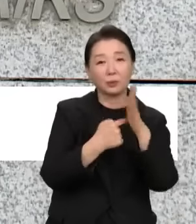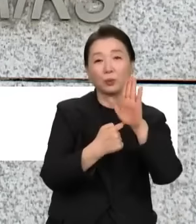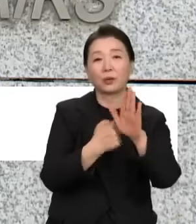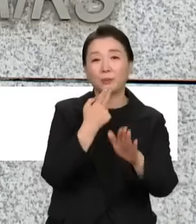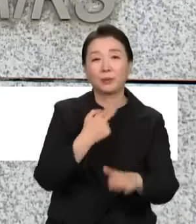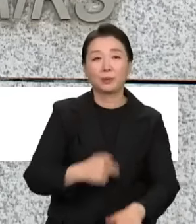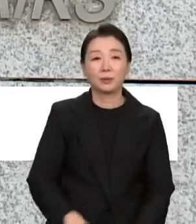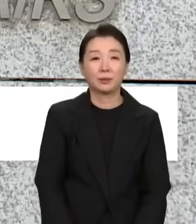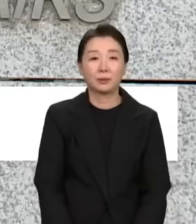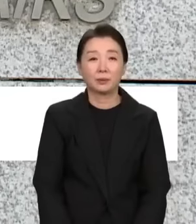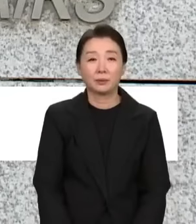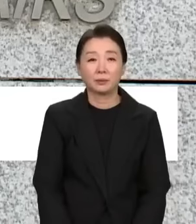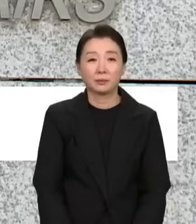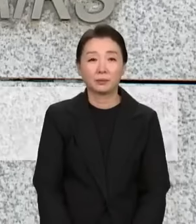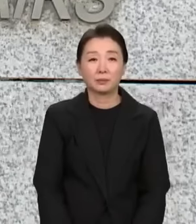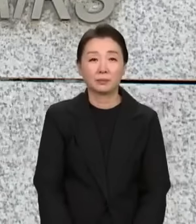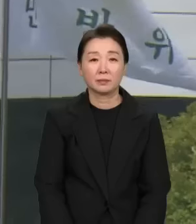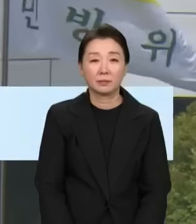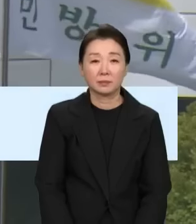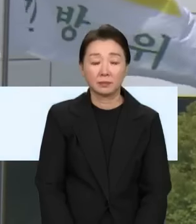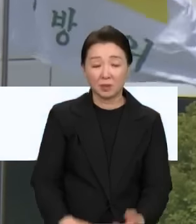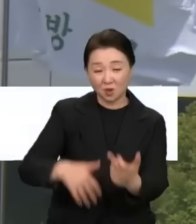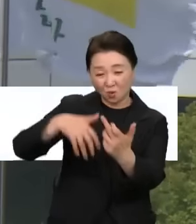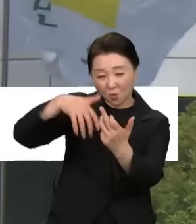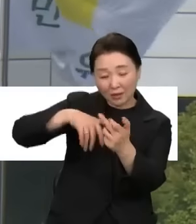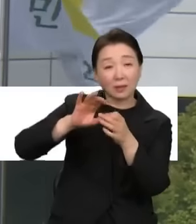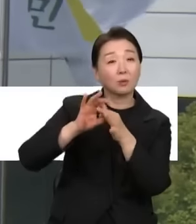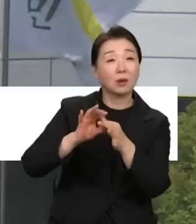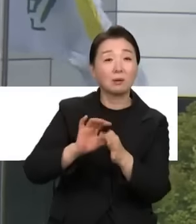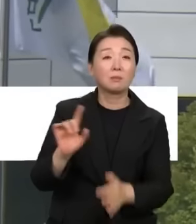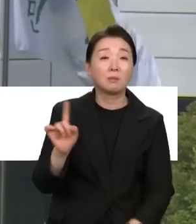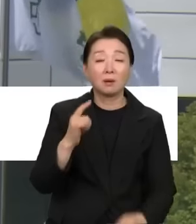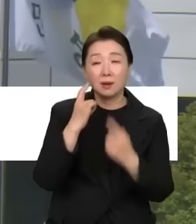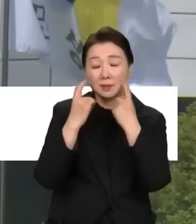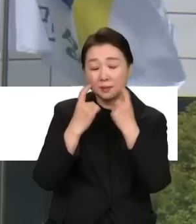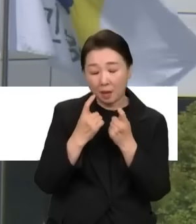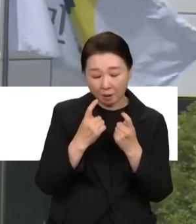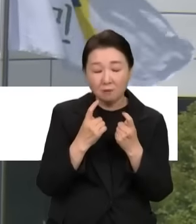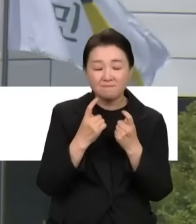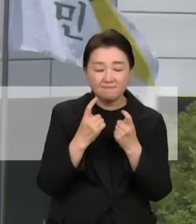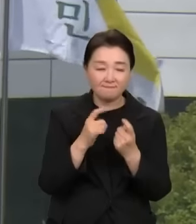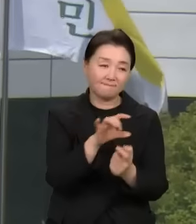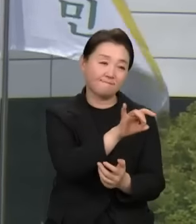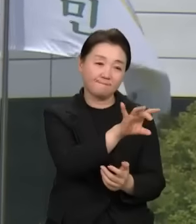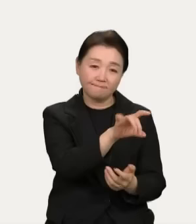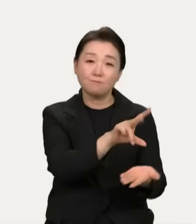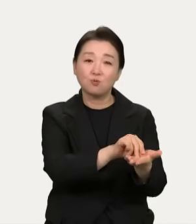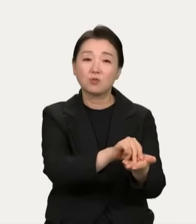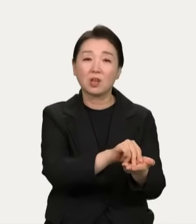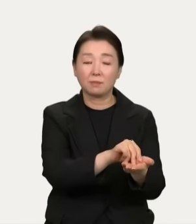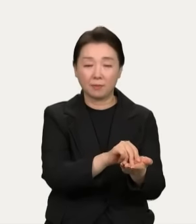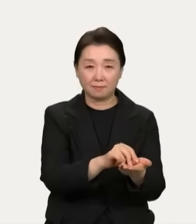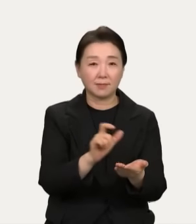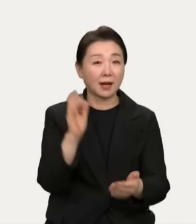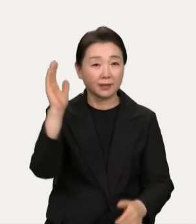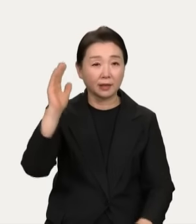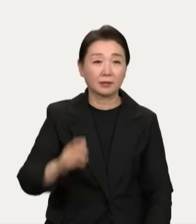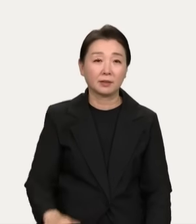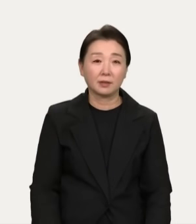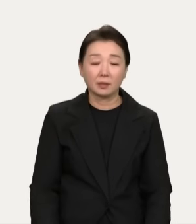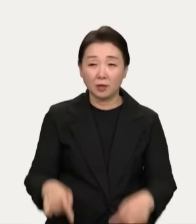않았습니다. 그러면서 사도광산과 관련해선 개별 사안임을 여러 차례 강조했습니다. 외교부